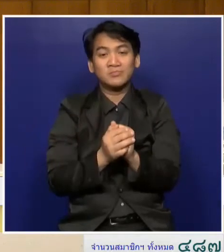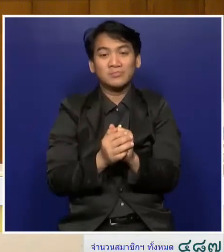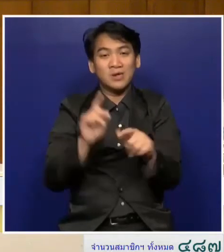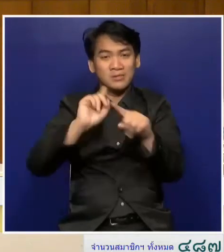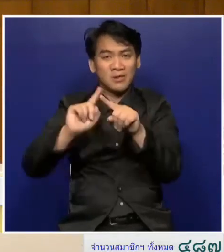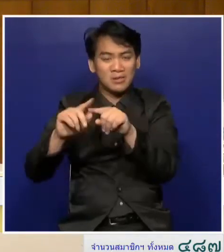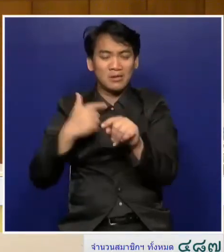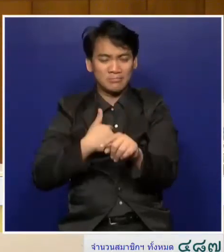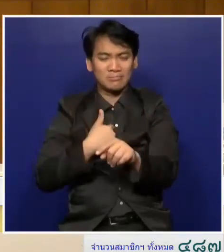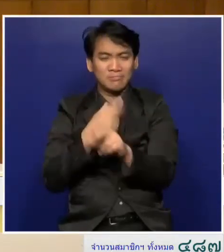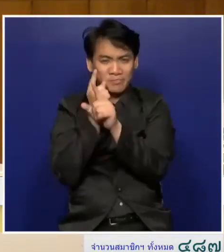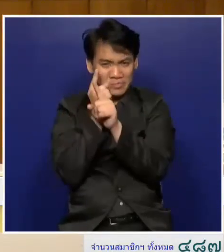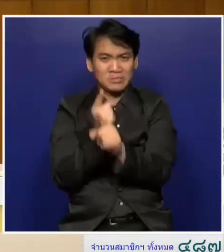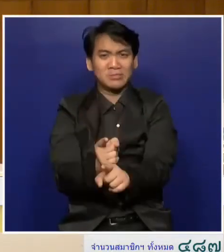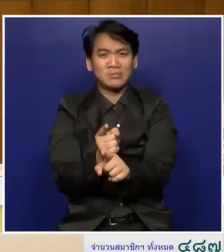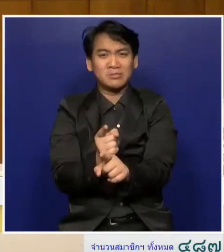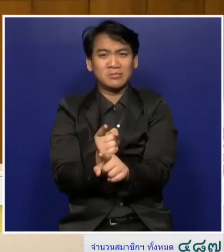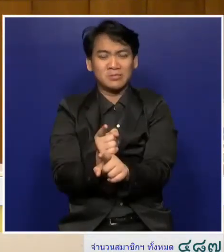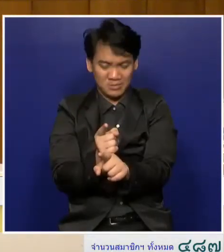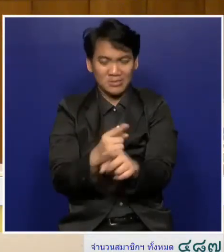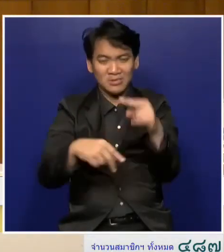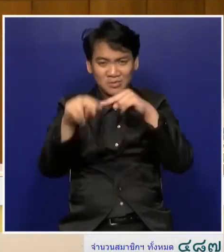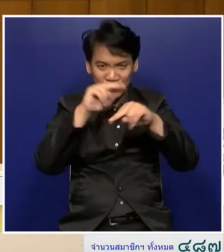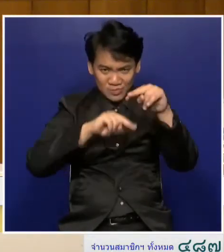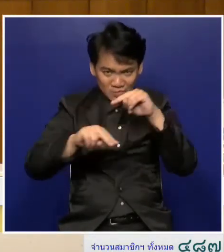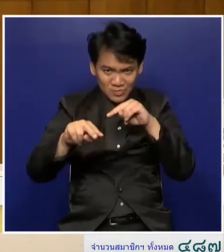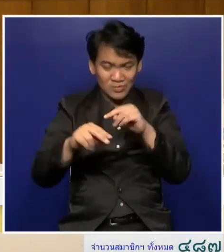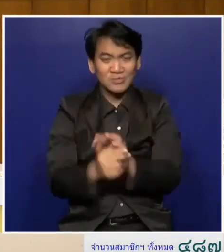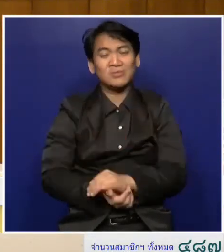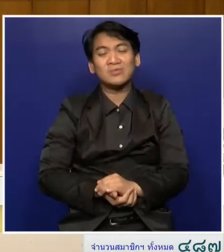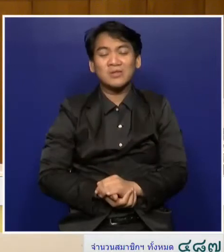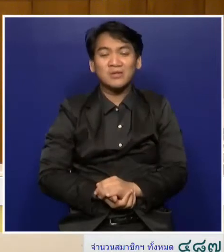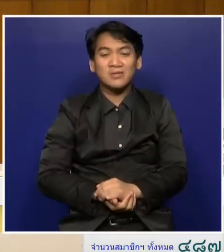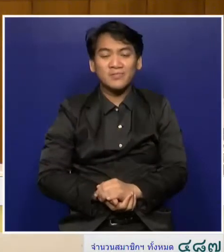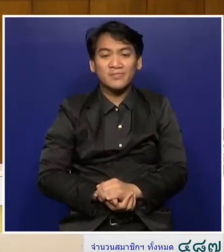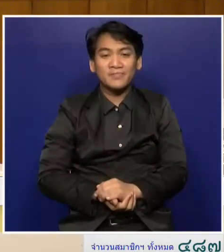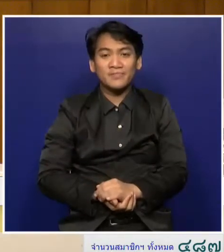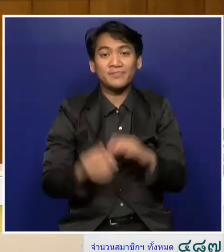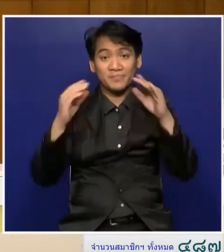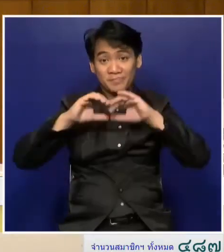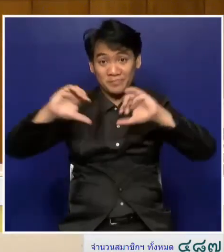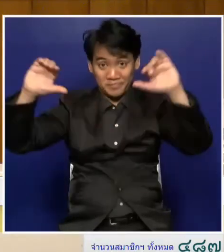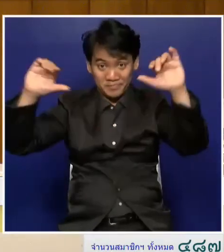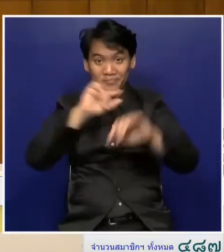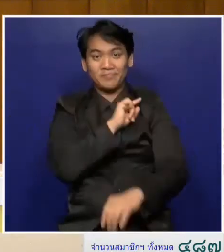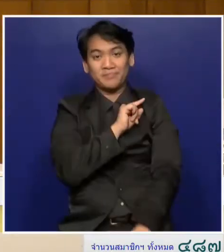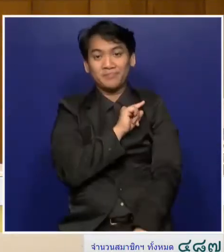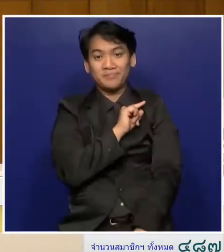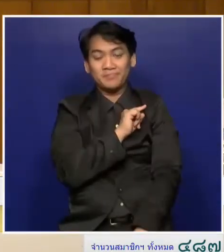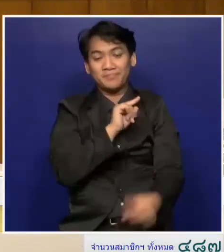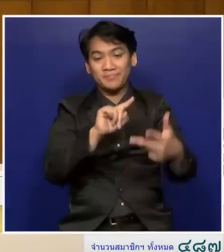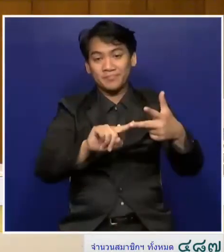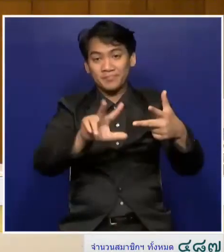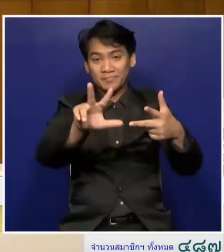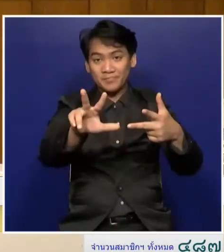มาตรการในการควบคุมในการดูแลเหล่านี้ที่คบคมโดยภาคลัดนะครับเรื่ที่สามของข้อ